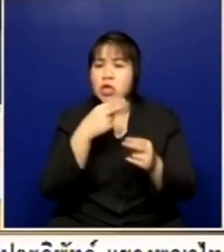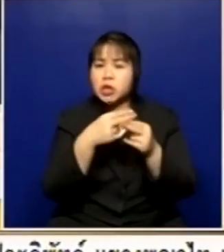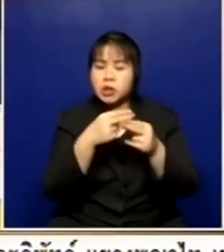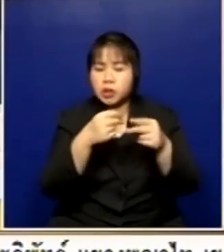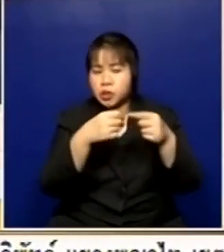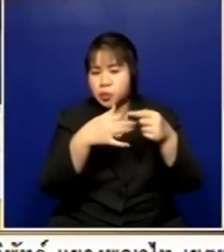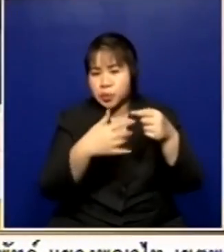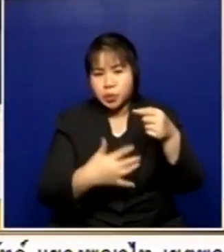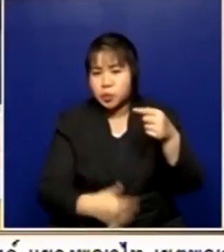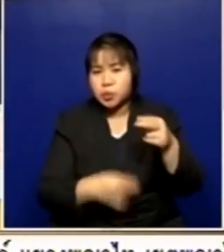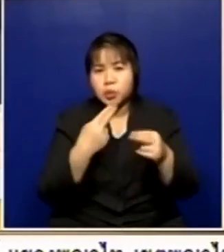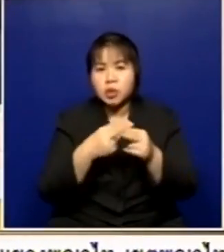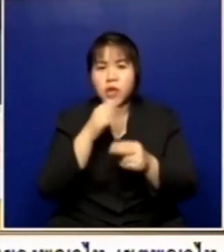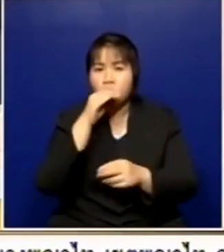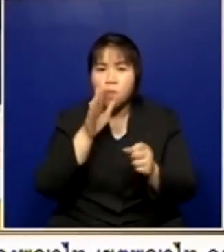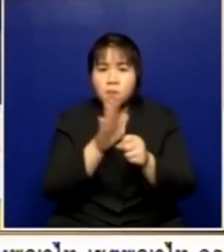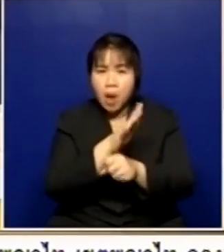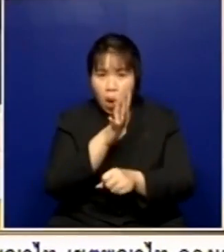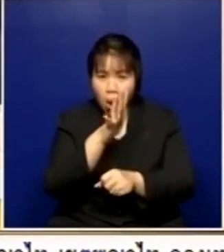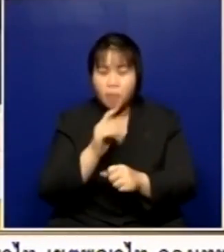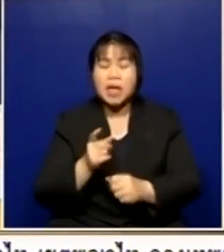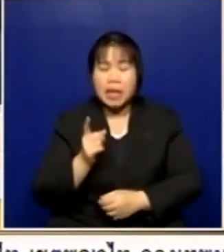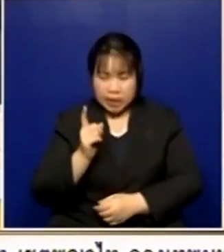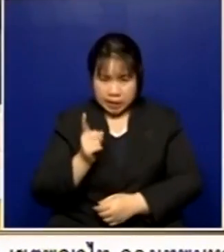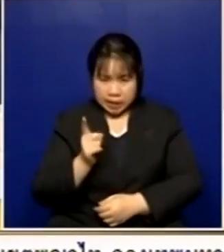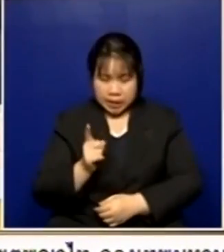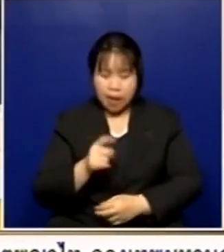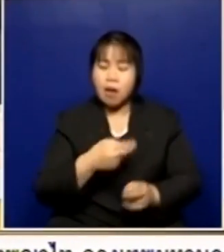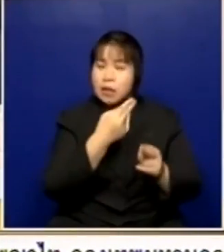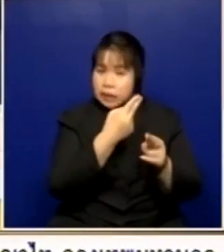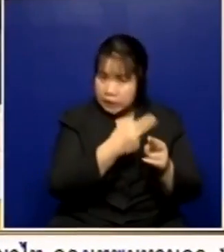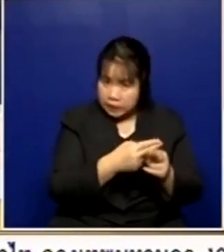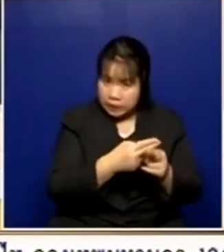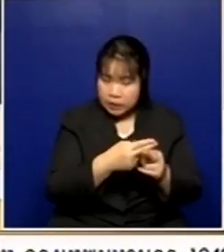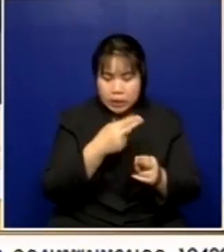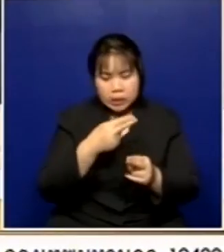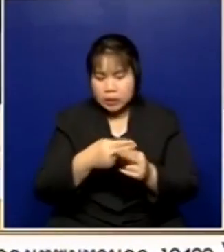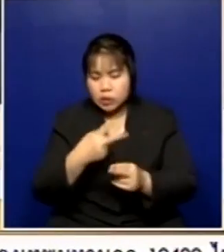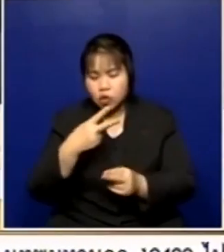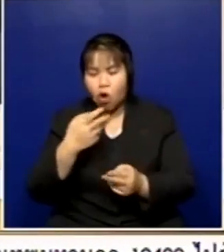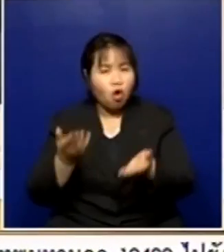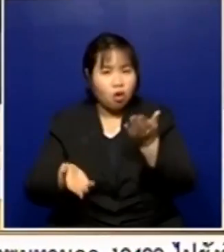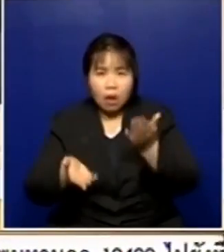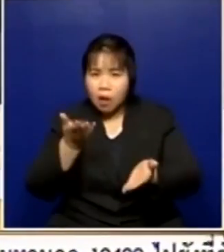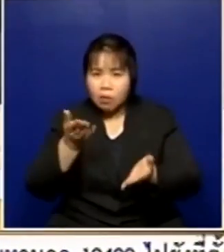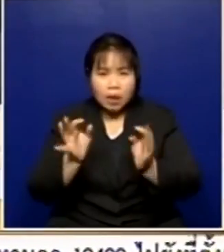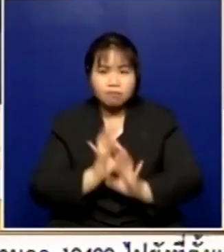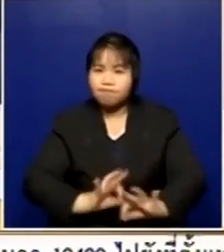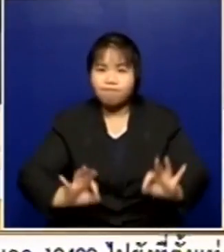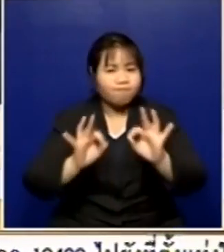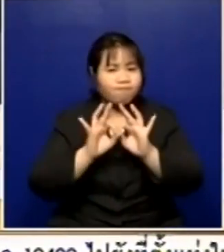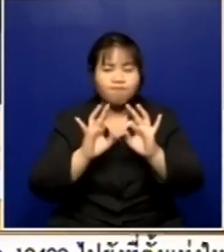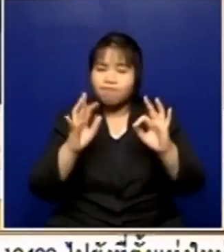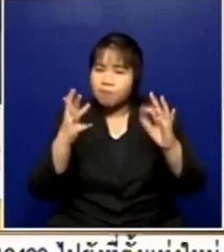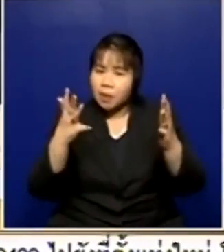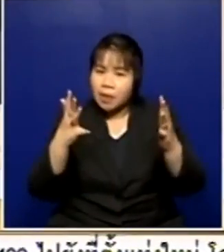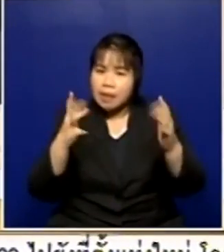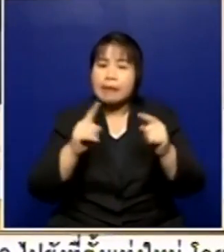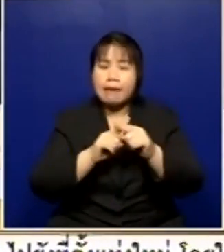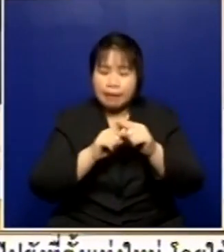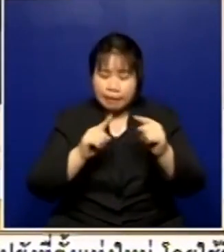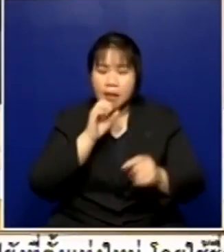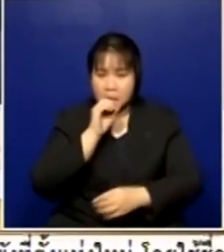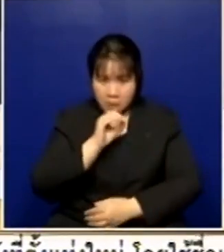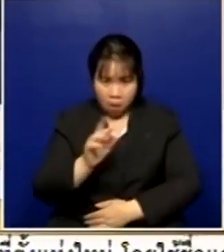นามได้ทั้งหมดและอันที่จริงไม่ว่าจะด้วยชื่อหรือนามใดๆก็ไม่สำคัญเท่ากับการยืนยัน